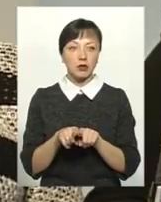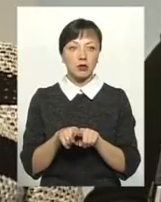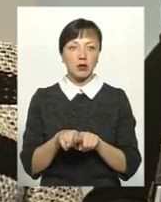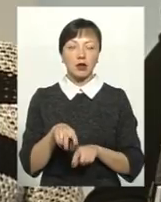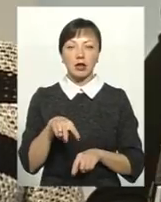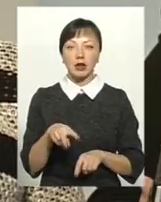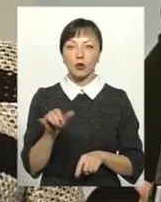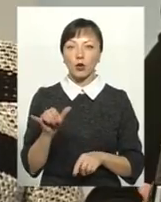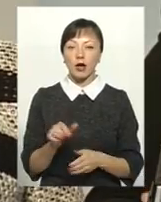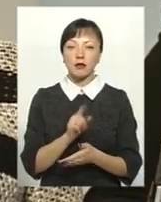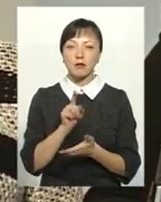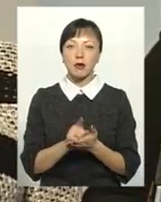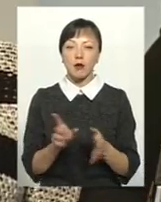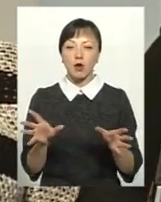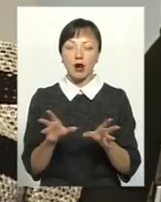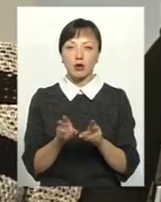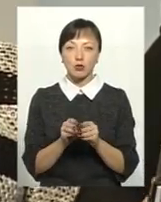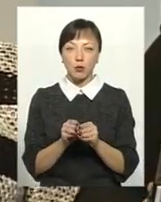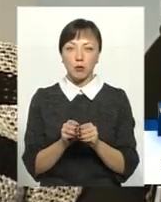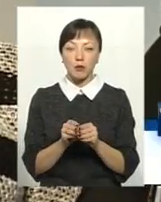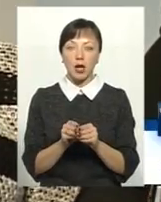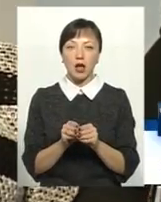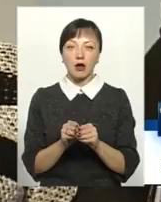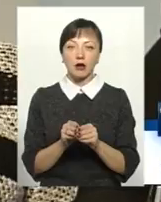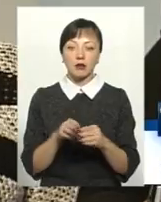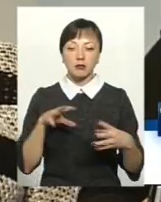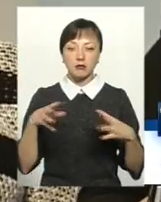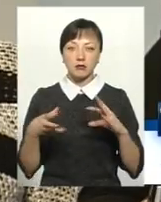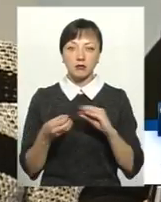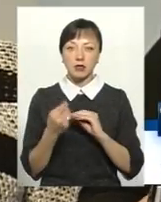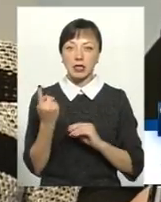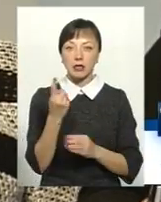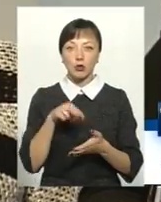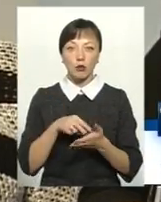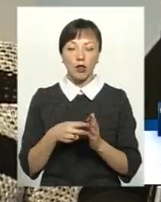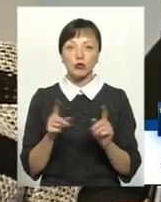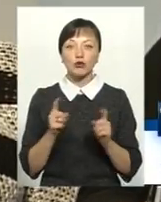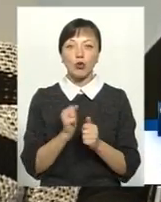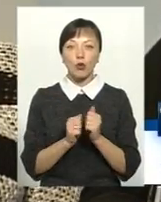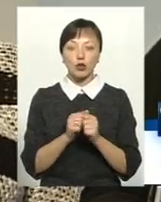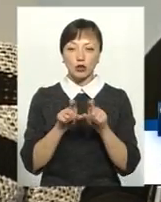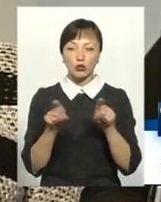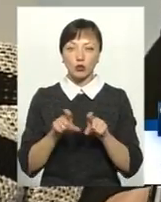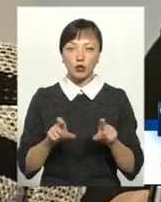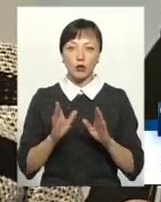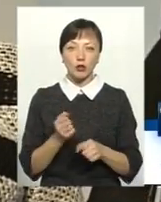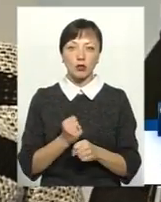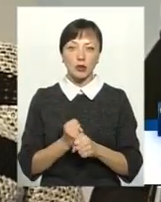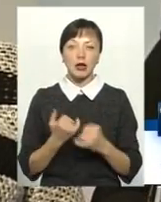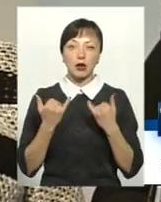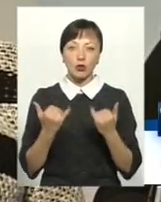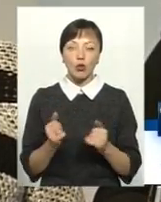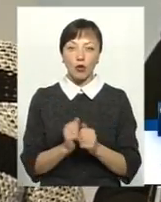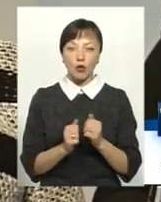Лариса Сулянівна, ми маємо разом прийти до якогось єдиного плану, що кожна структура буде робити. І для того, щоб